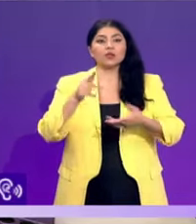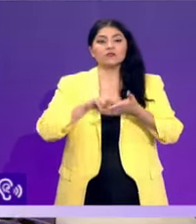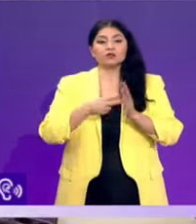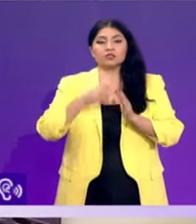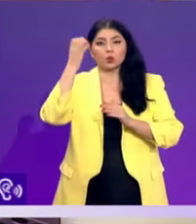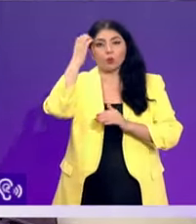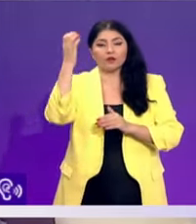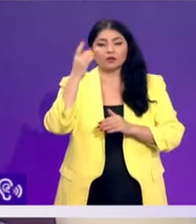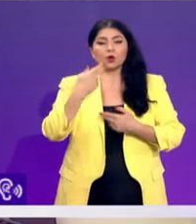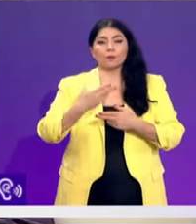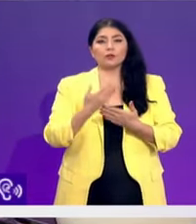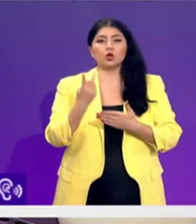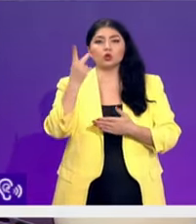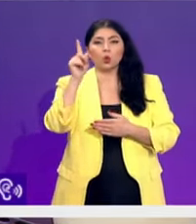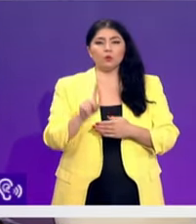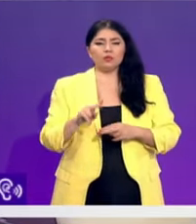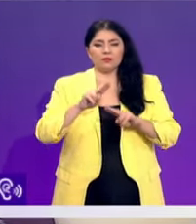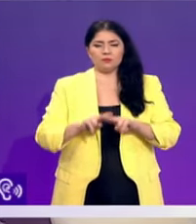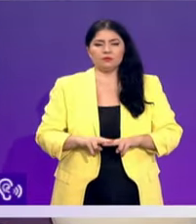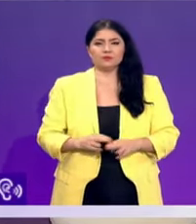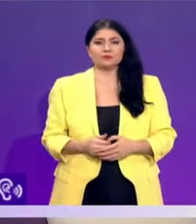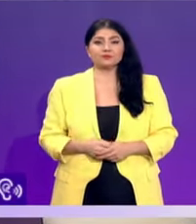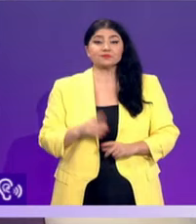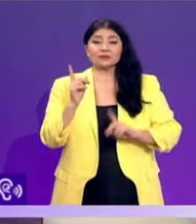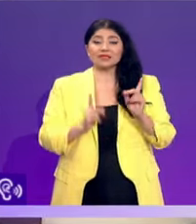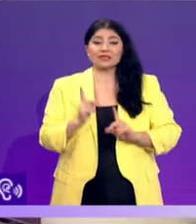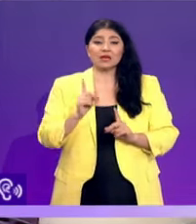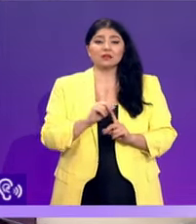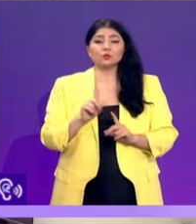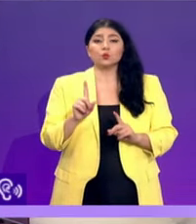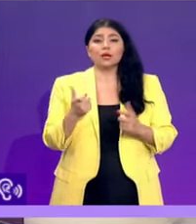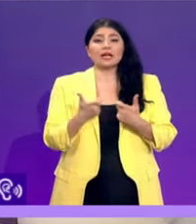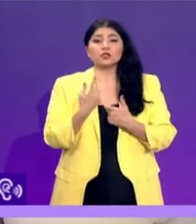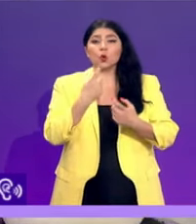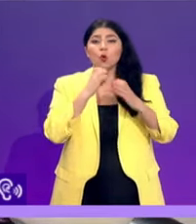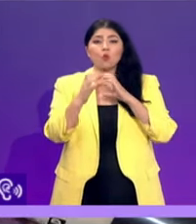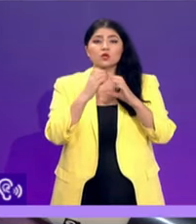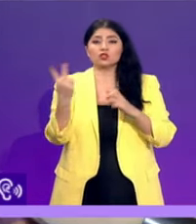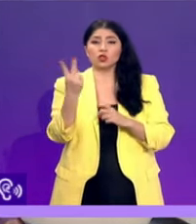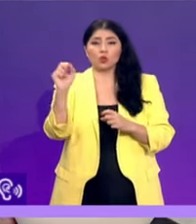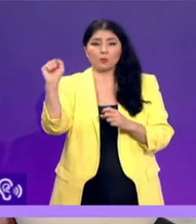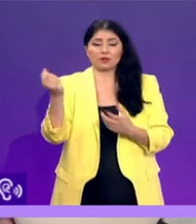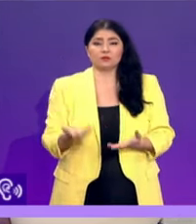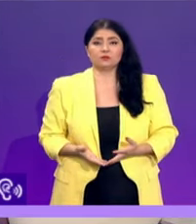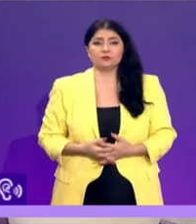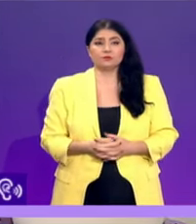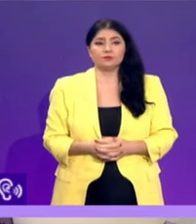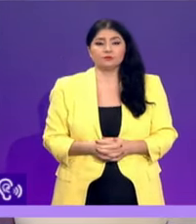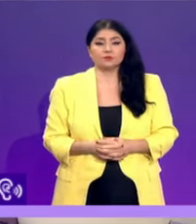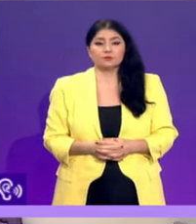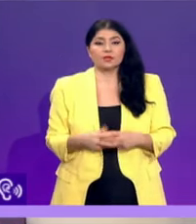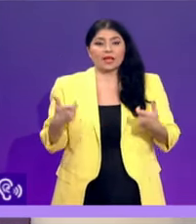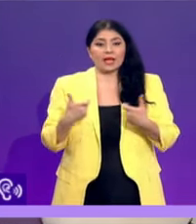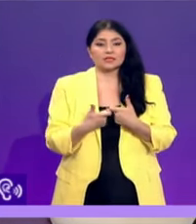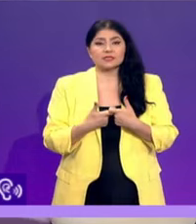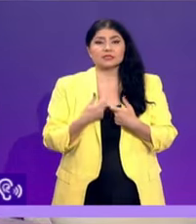continuare pentru cele două luni aproape rămase, dacă totuși nu există un dialog între cele două partide? Adică există totuși